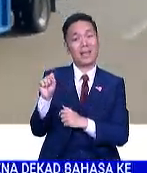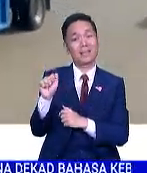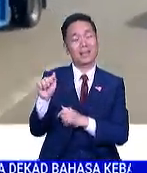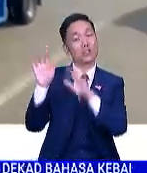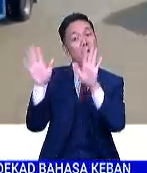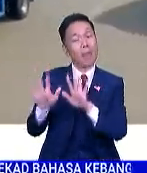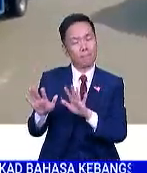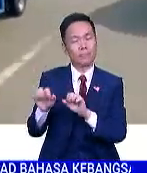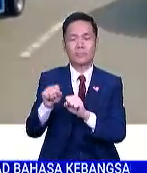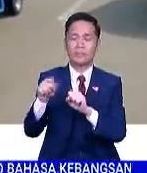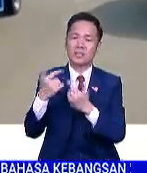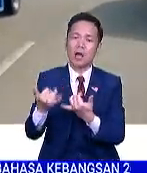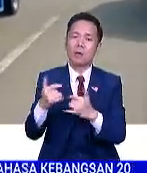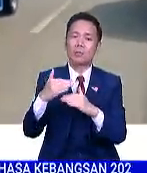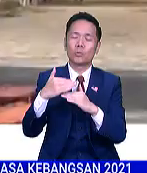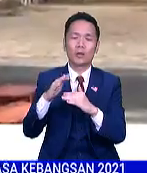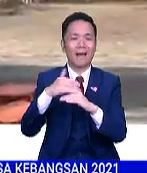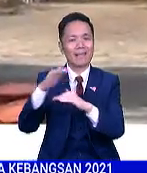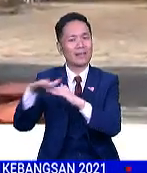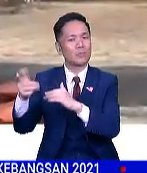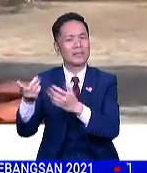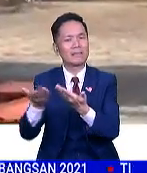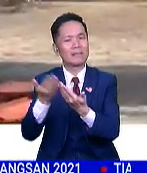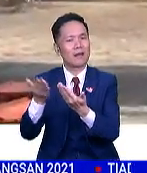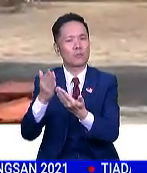inisiatif dibuat bagi mempercepat proses pengurusan jenazah.